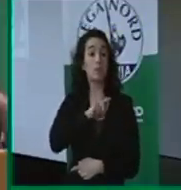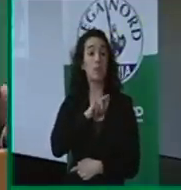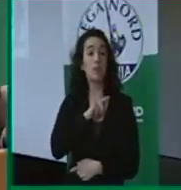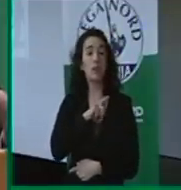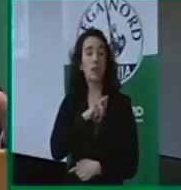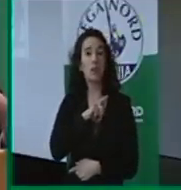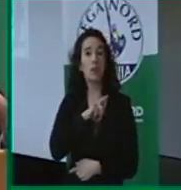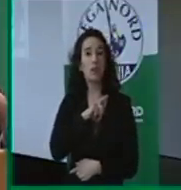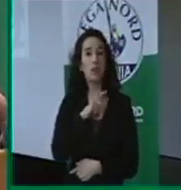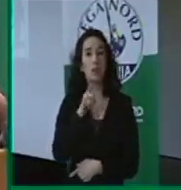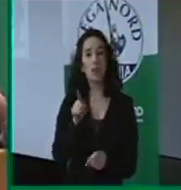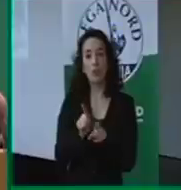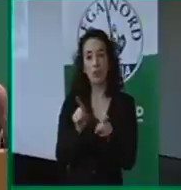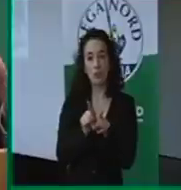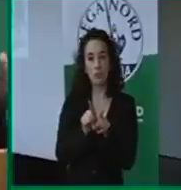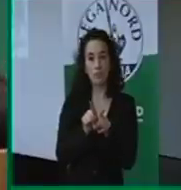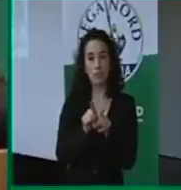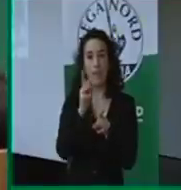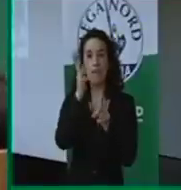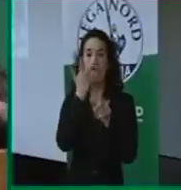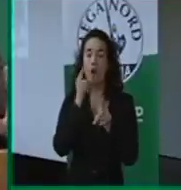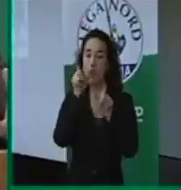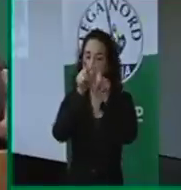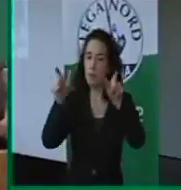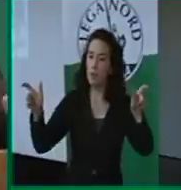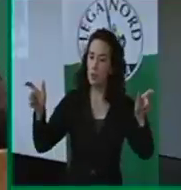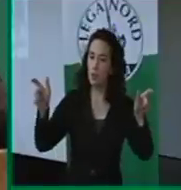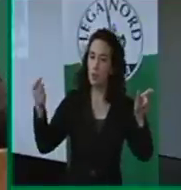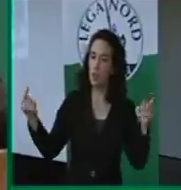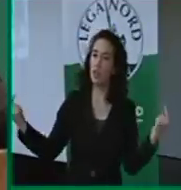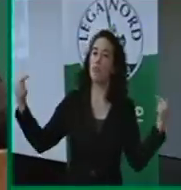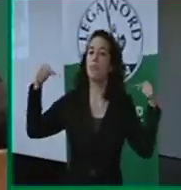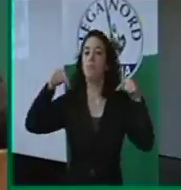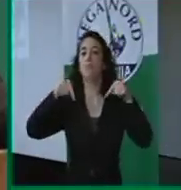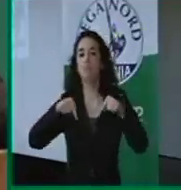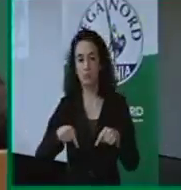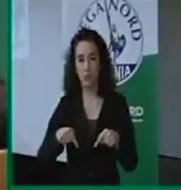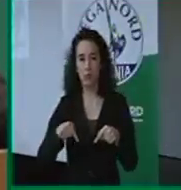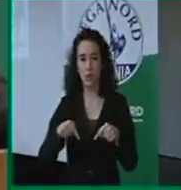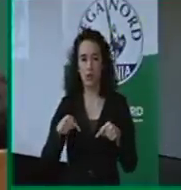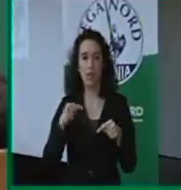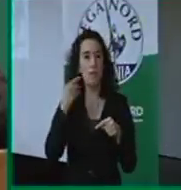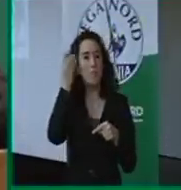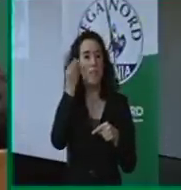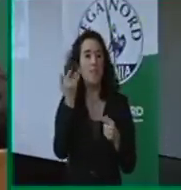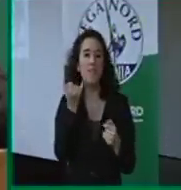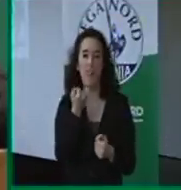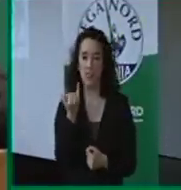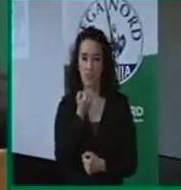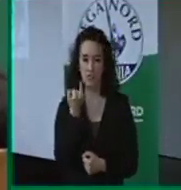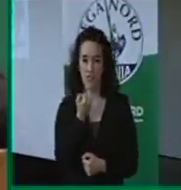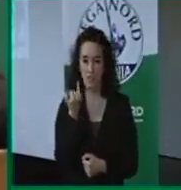di riportare i piedi sulla terra e di ragionare su cose banalissime però volevo se